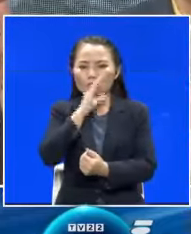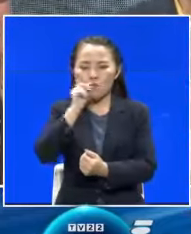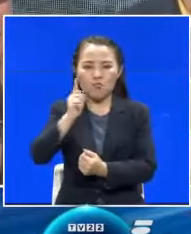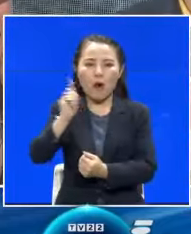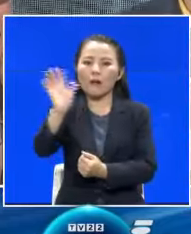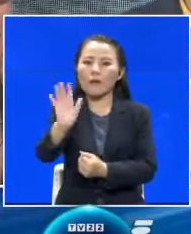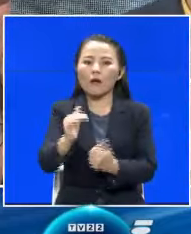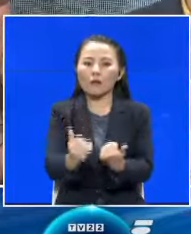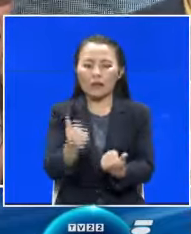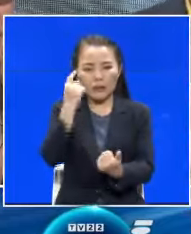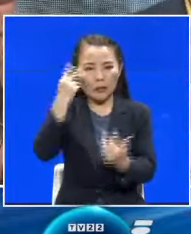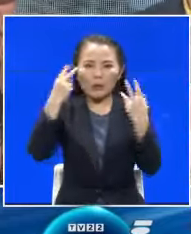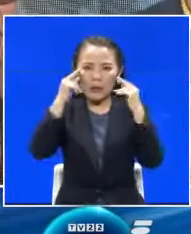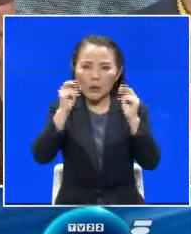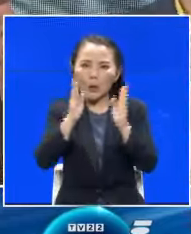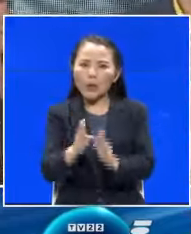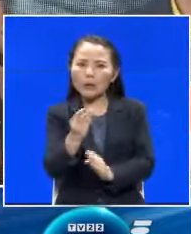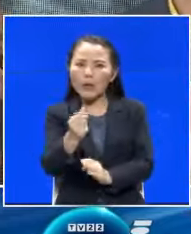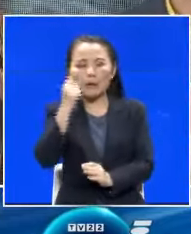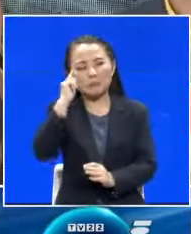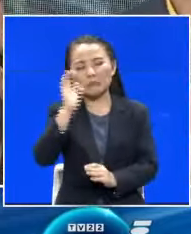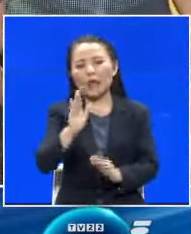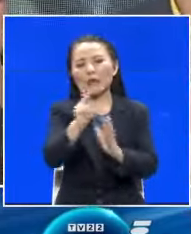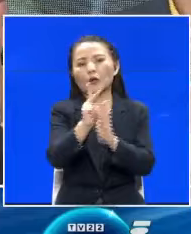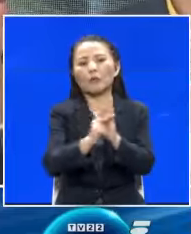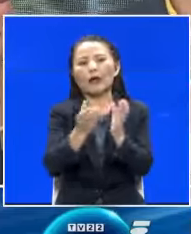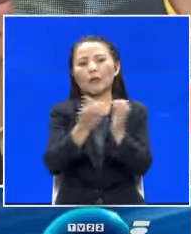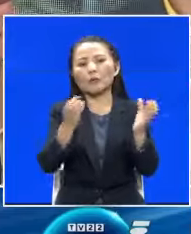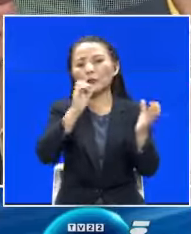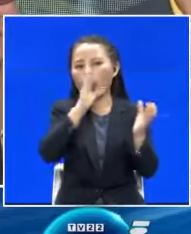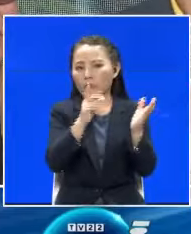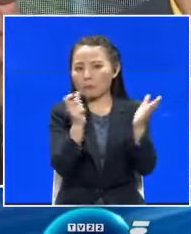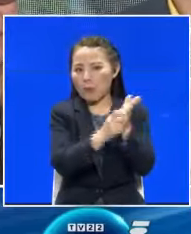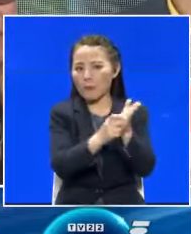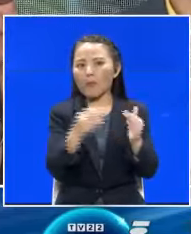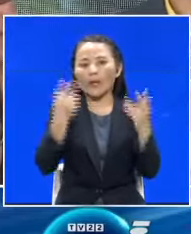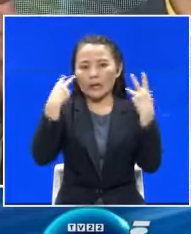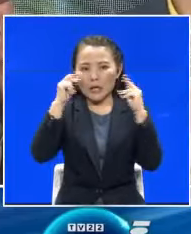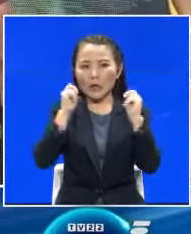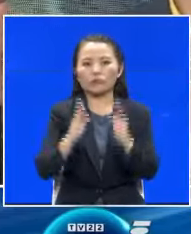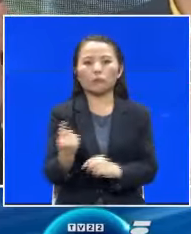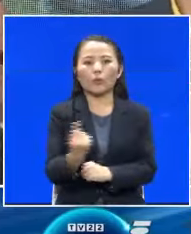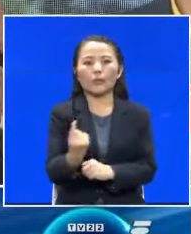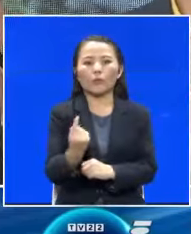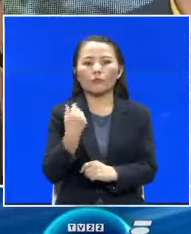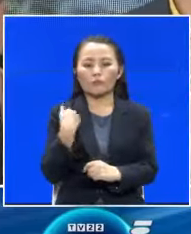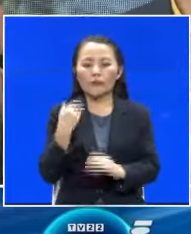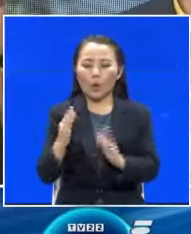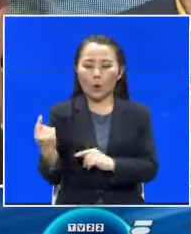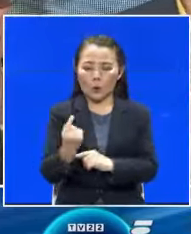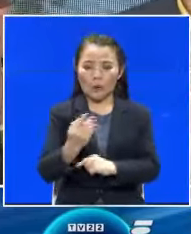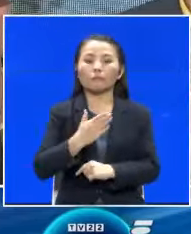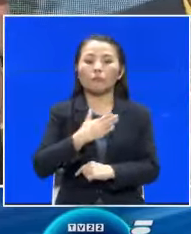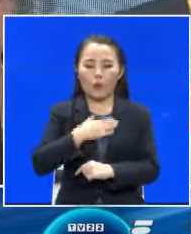ยค่ะว่าเดี๋ยวจะมีนายกกี่คนเพราะรัฐธรรมนูญไทยระบุไว้อยู่แล้วว่ามีนายกรัฐมนตรีคนเดียวแล้วคนเดียวคนนั้น